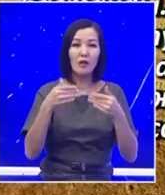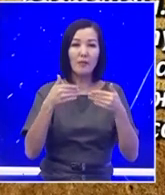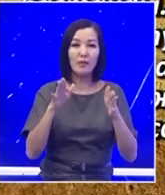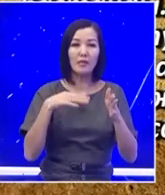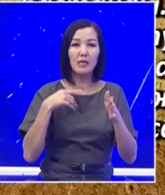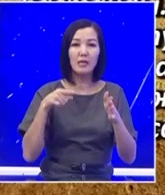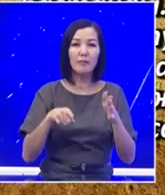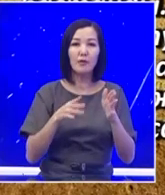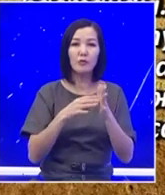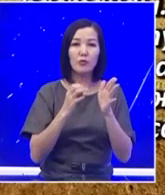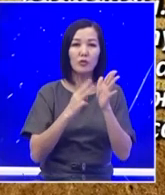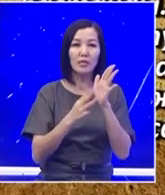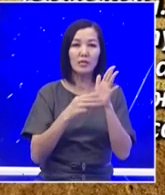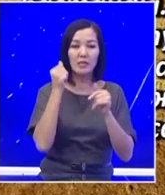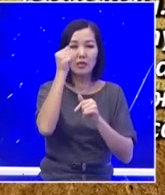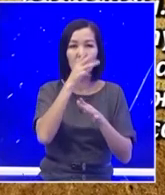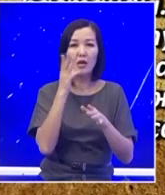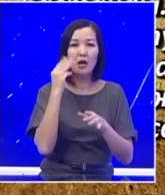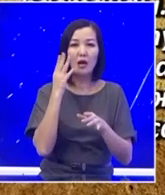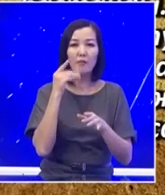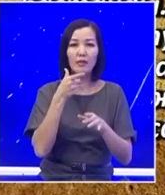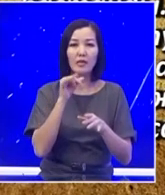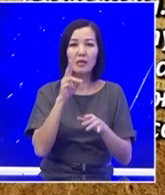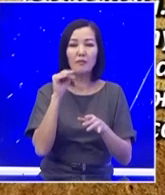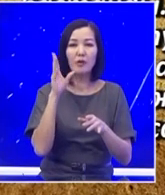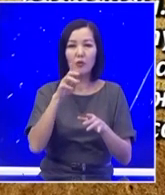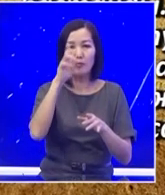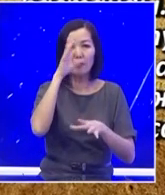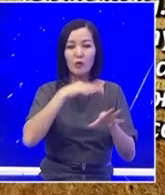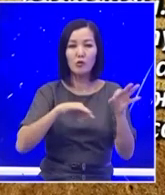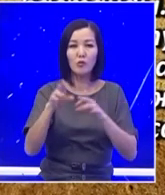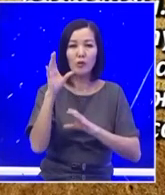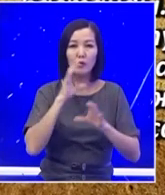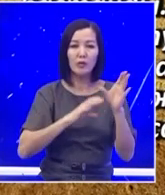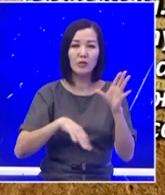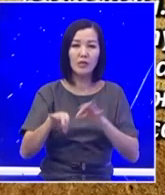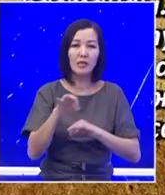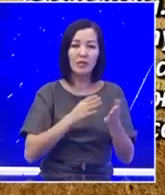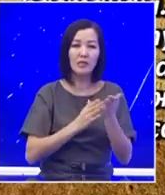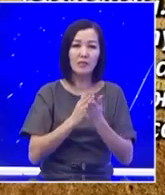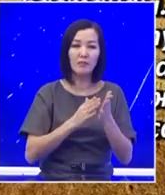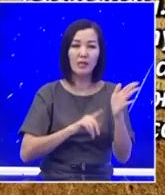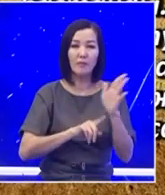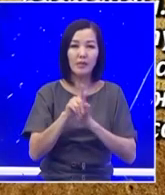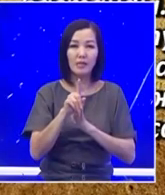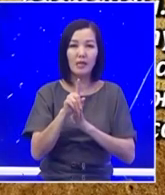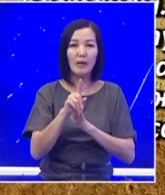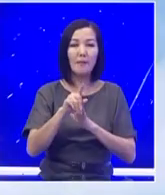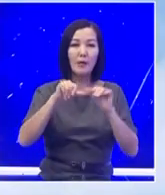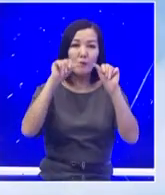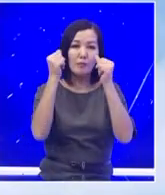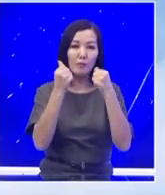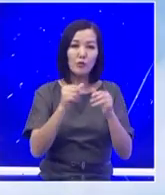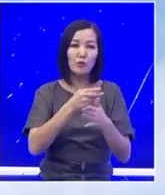жолын 1988 жылы Алматы Гипрогор мемлекеттік жобалау институтында архитектор қызметінен бастайды. Мүсінші саналы